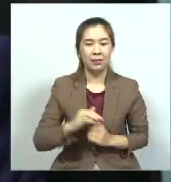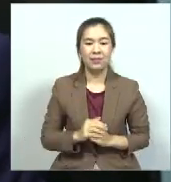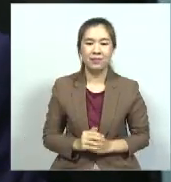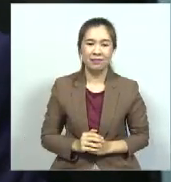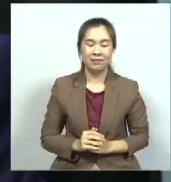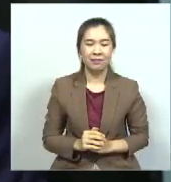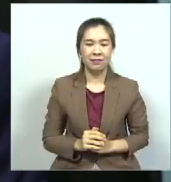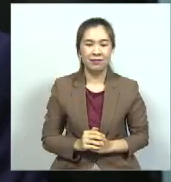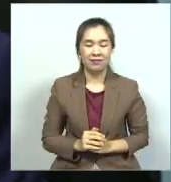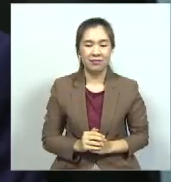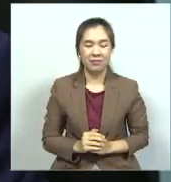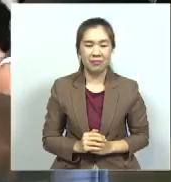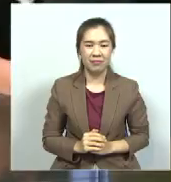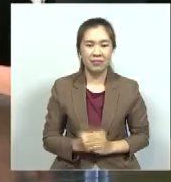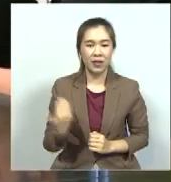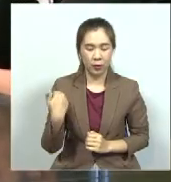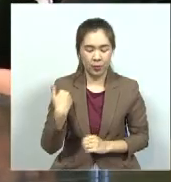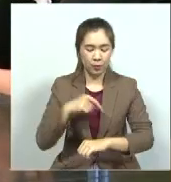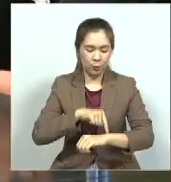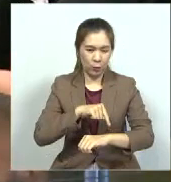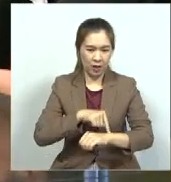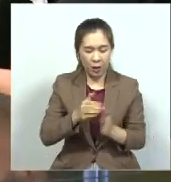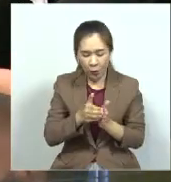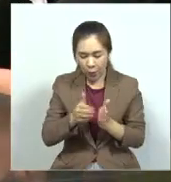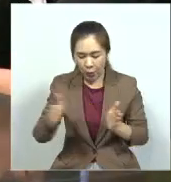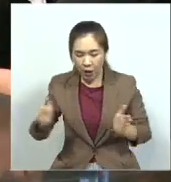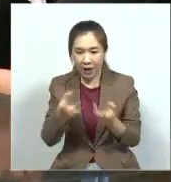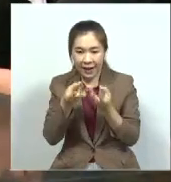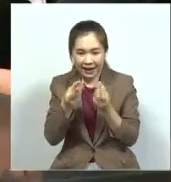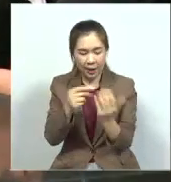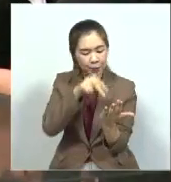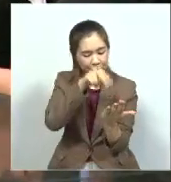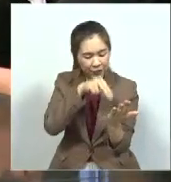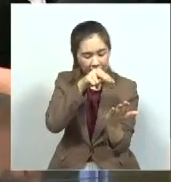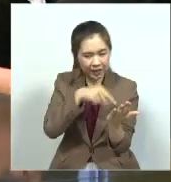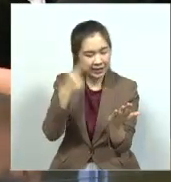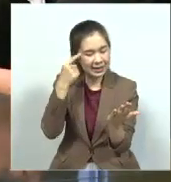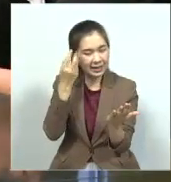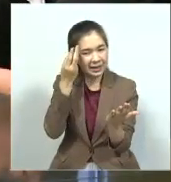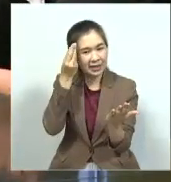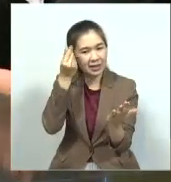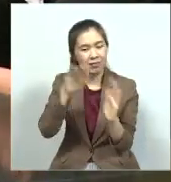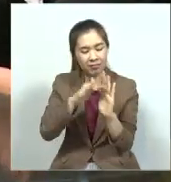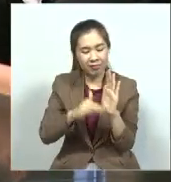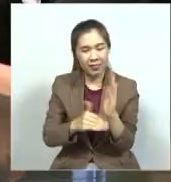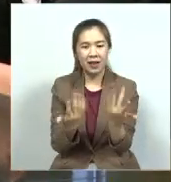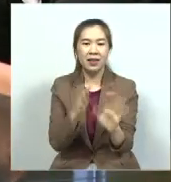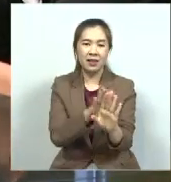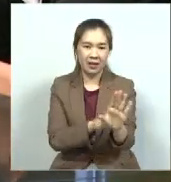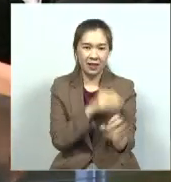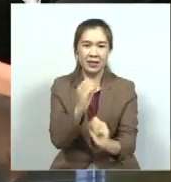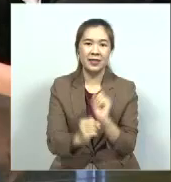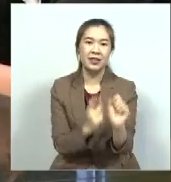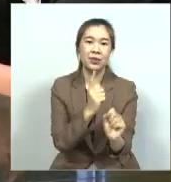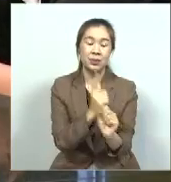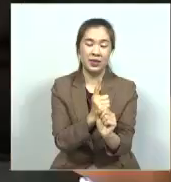กราคม2563นะคะดังนั้นก็มีเวลาในการดูรายละเอียดแล้วก็มีการพิจารณาเรื่องต่างๆอีกประมาณ1ปีด้วยกัน